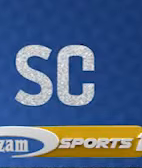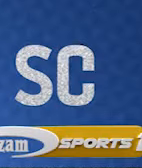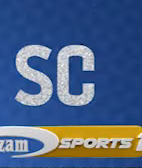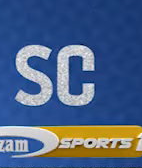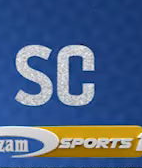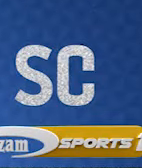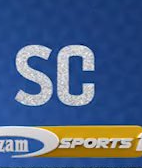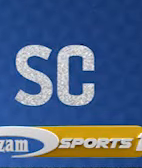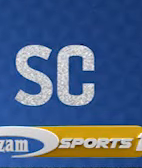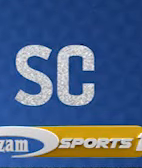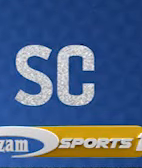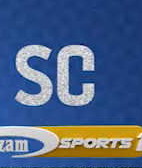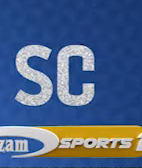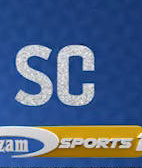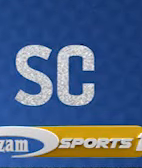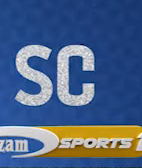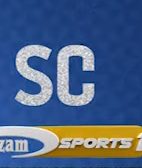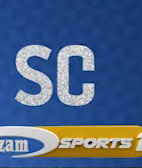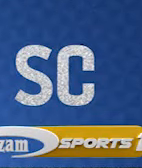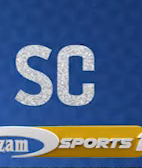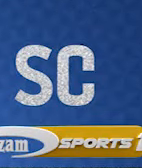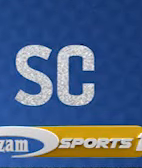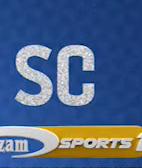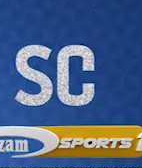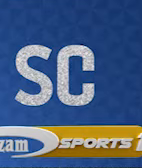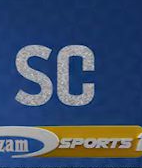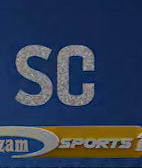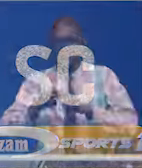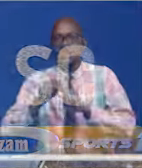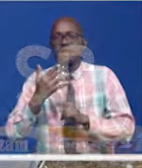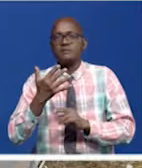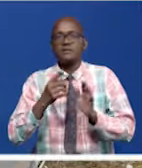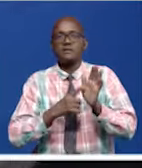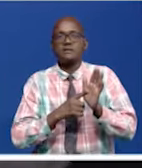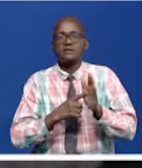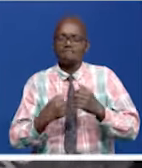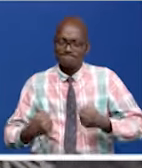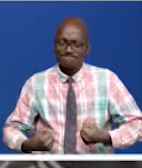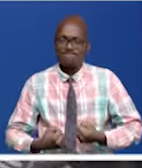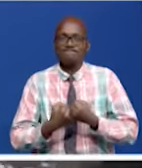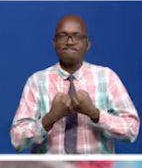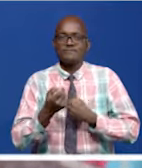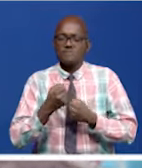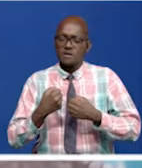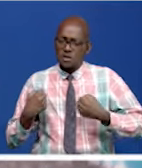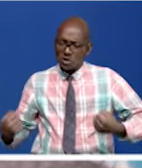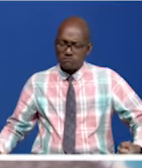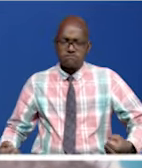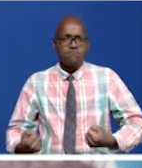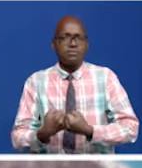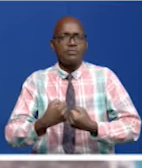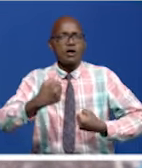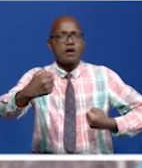singida ambapo basi HiLo lililokuwa na abiria 56 kupata Ajali baada ya kuligonga Roli lililokuwa